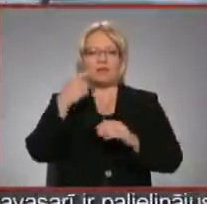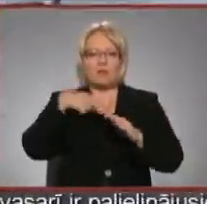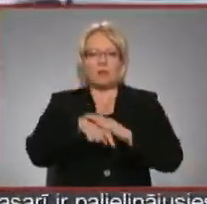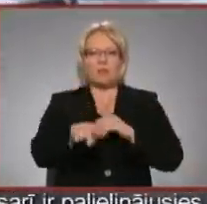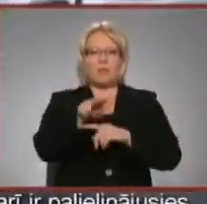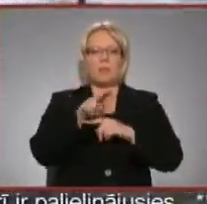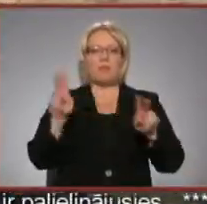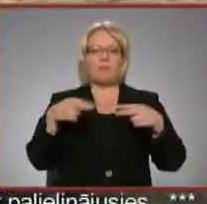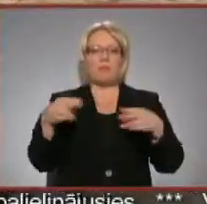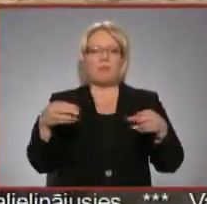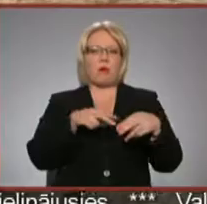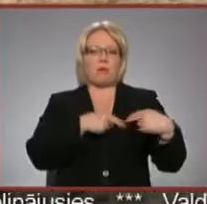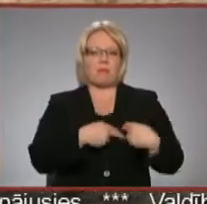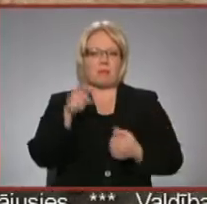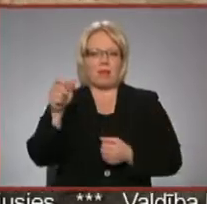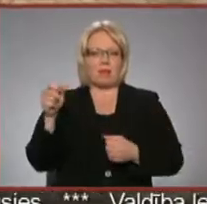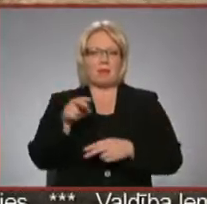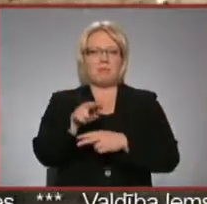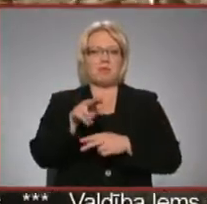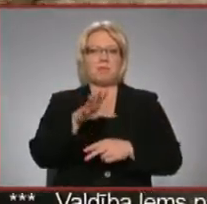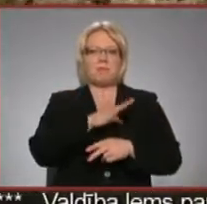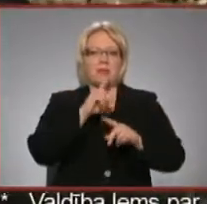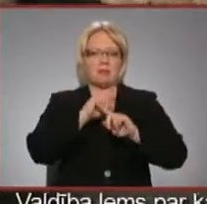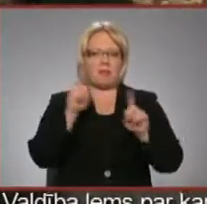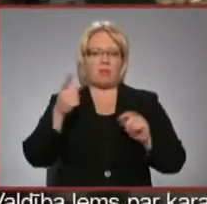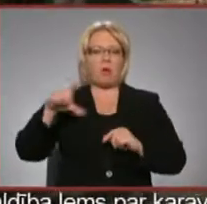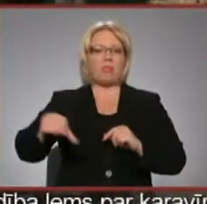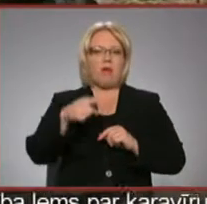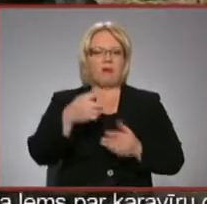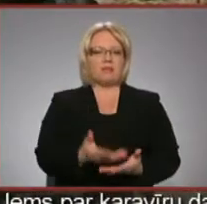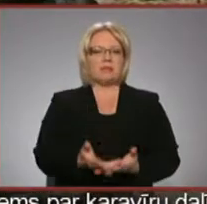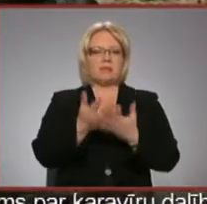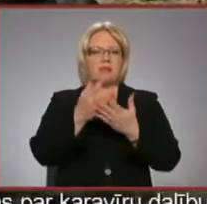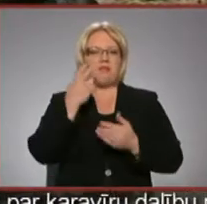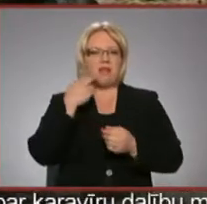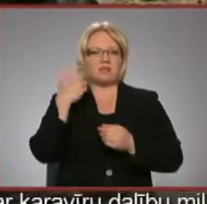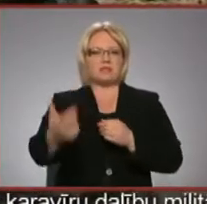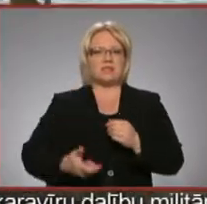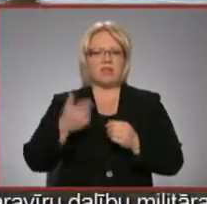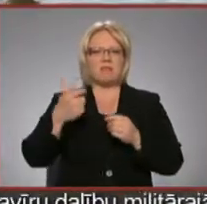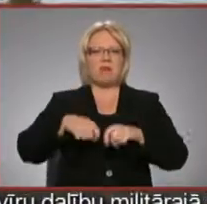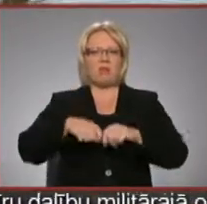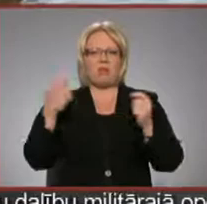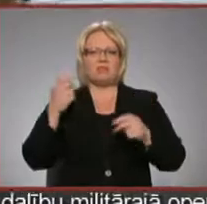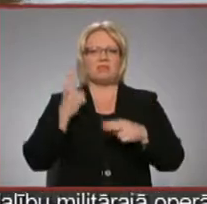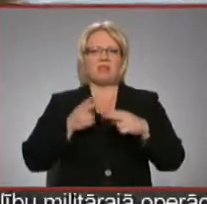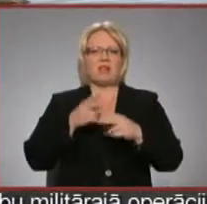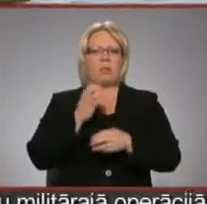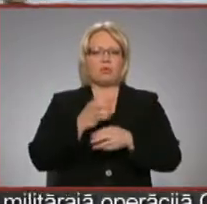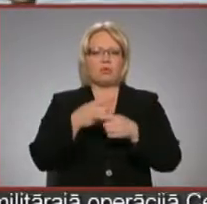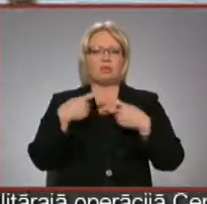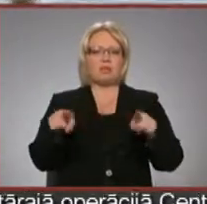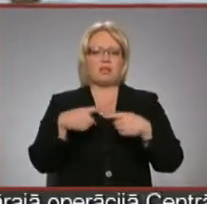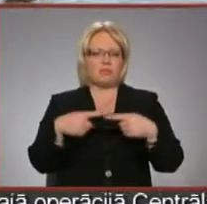medību klubu biedri. Šoreiz medījums bija neparasts. No Daugavas tika izcelts vecs riepas, lūžņu, stikla pudeles un citu